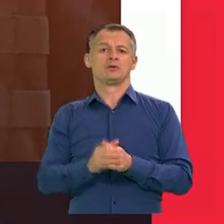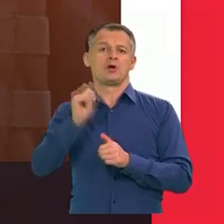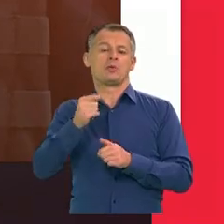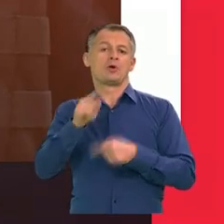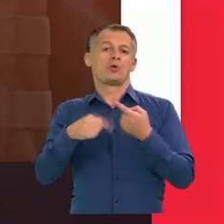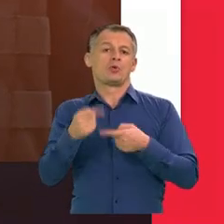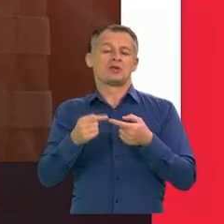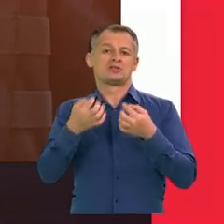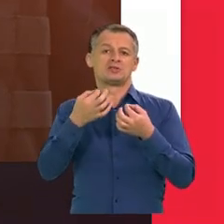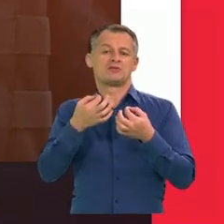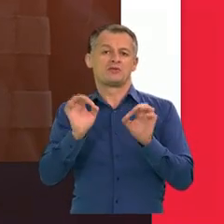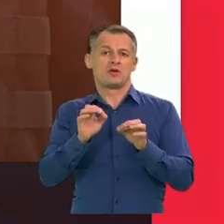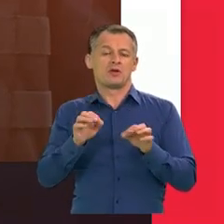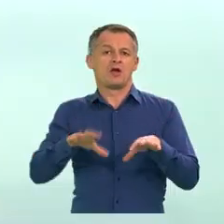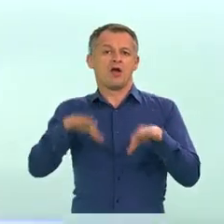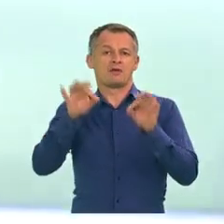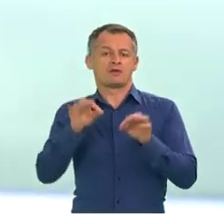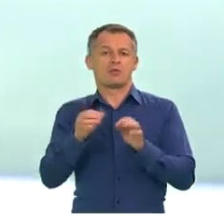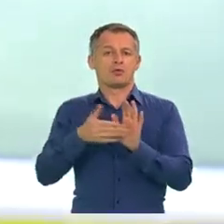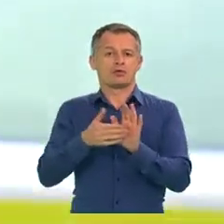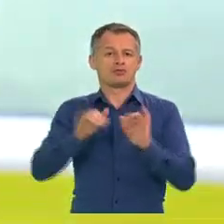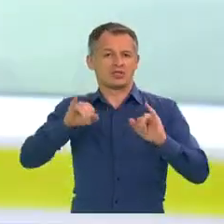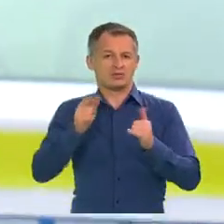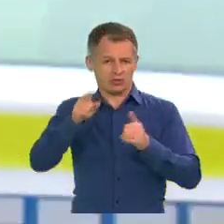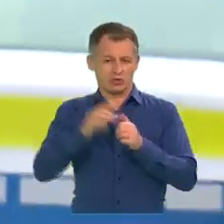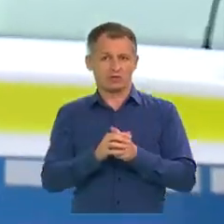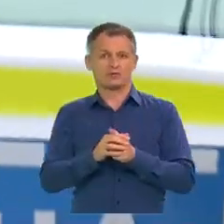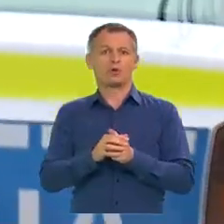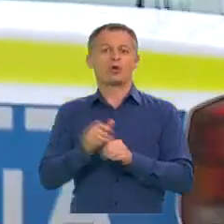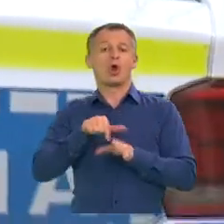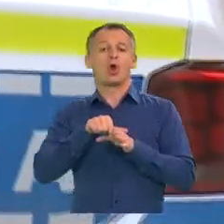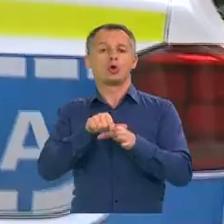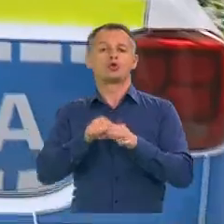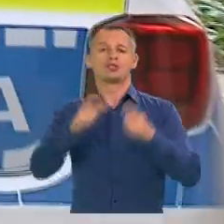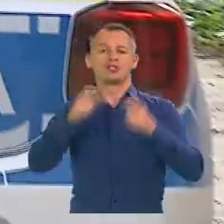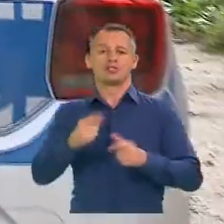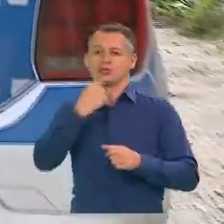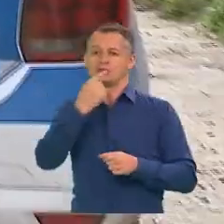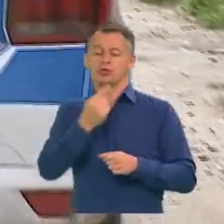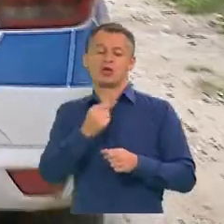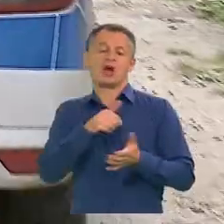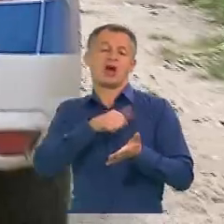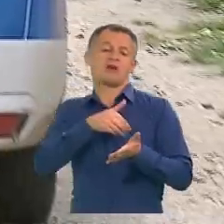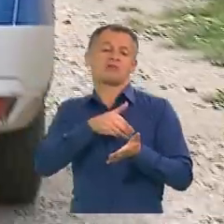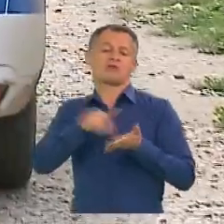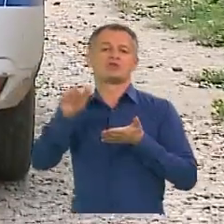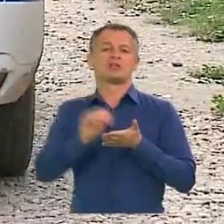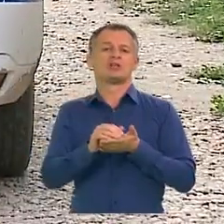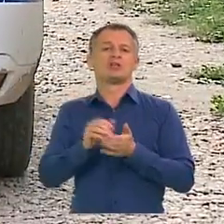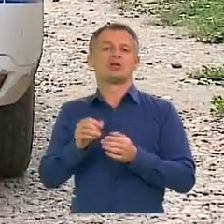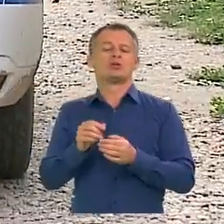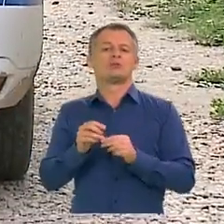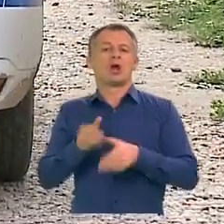fie elucidate de către instituțiile abilitate. Conducerea instituției spune că Florin Zalomir a refuzat în repetate rânduri consilierea psihologică în